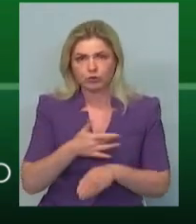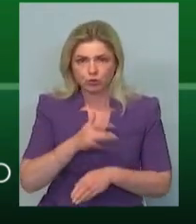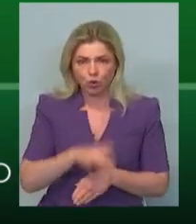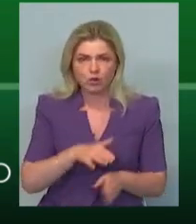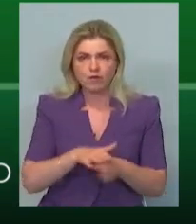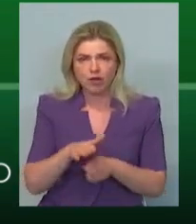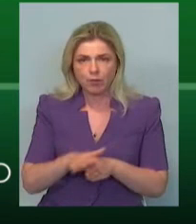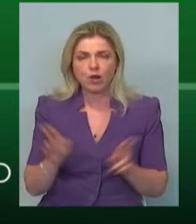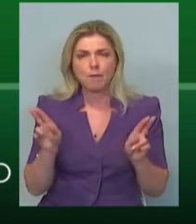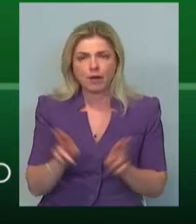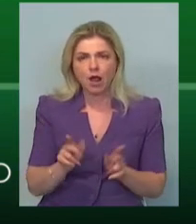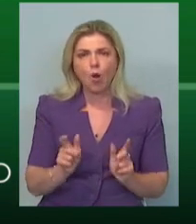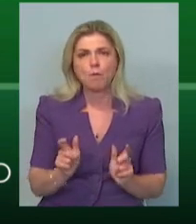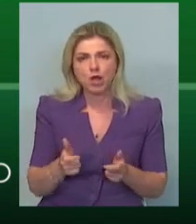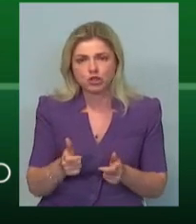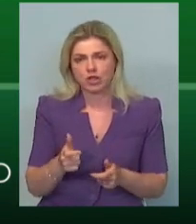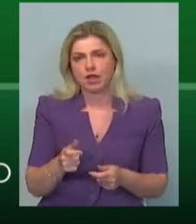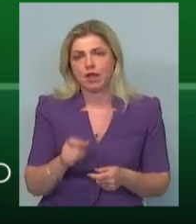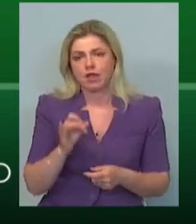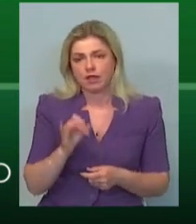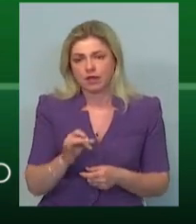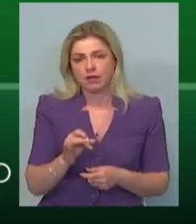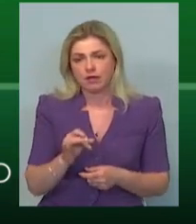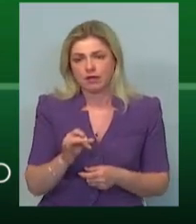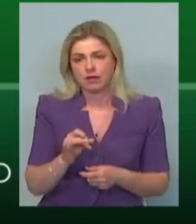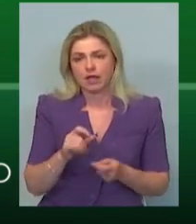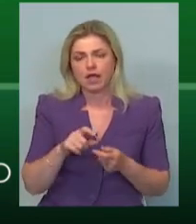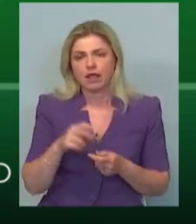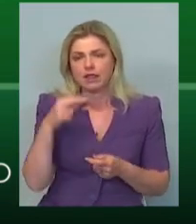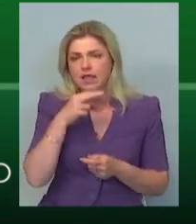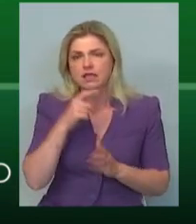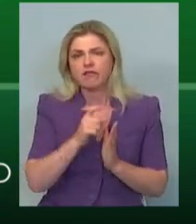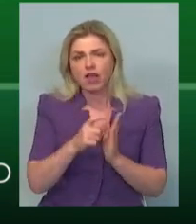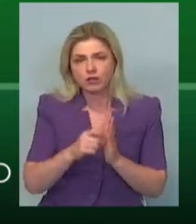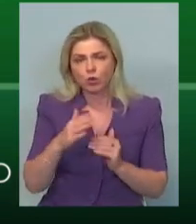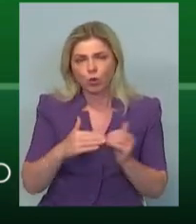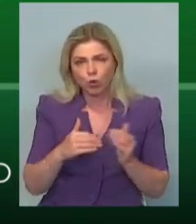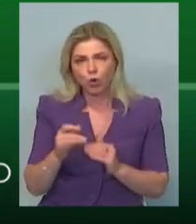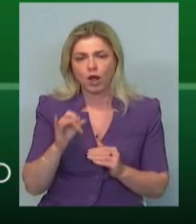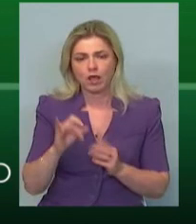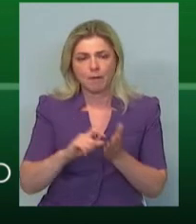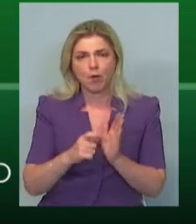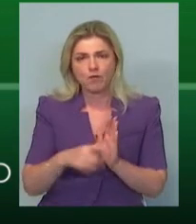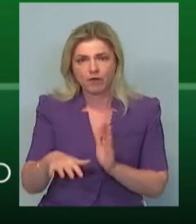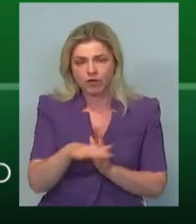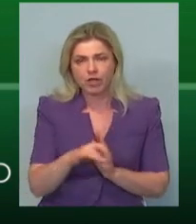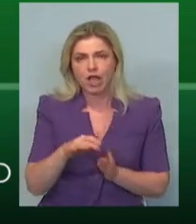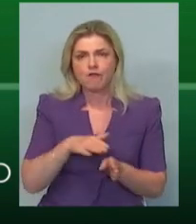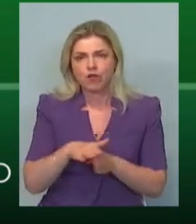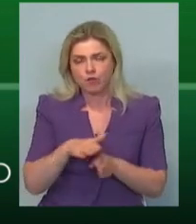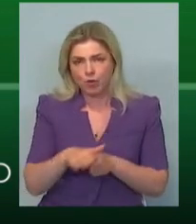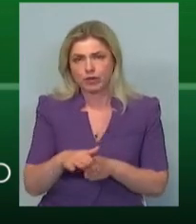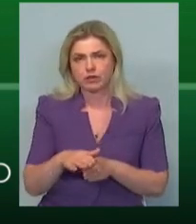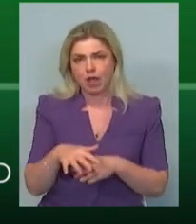з дезінфекцією поверхонь, дезінфекцією рук, з дотриманням маскового режиму. От всі ці